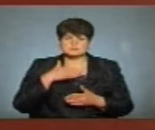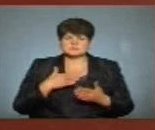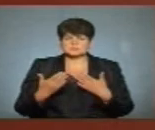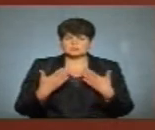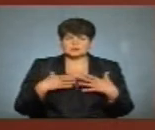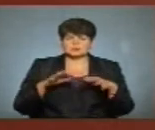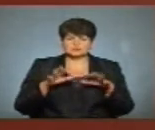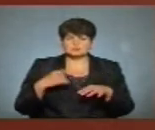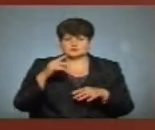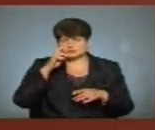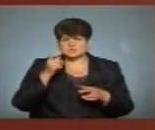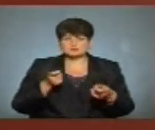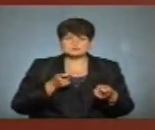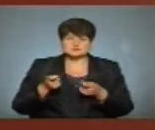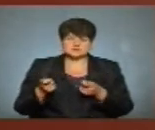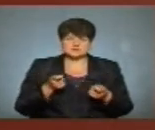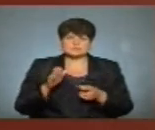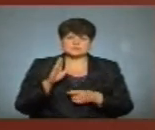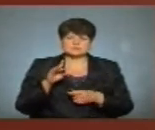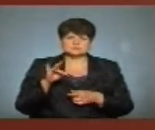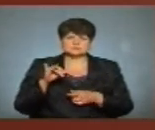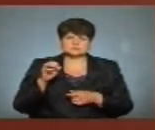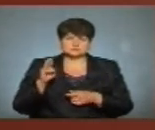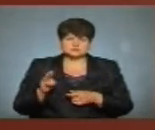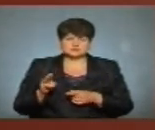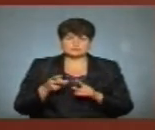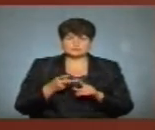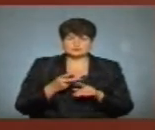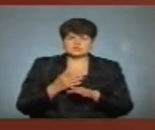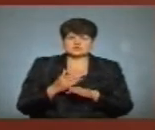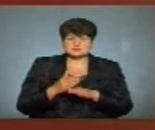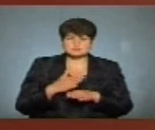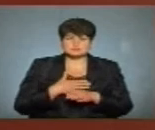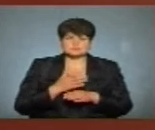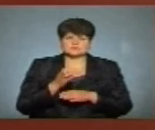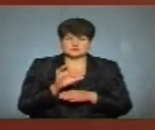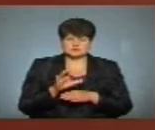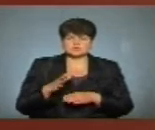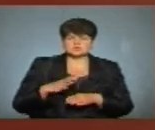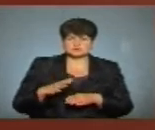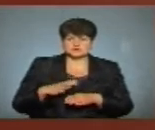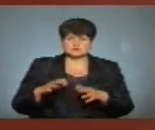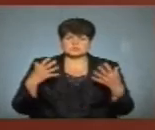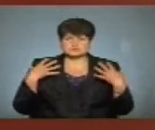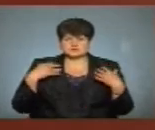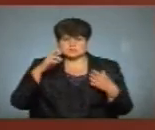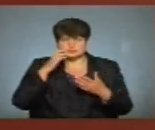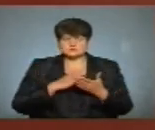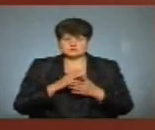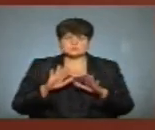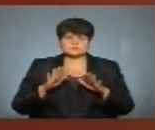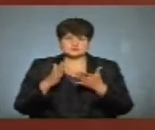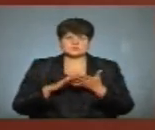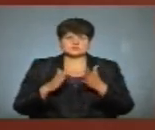спілкувалися з головою обласної державної адміністрації Володимиром Трушем. А у другій частині нашого ефіру ми чекаємо начальника державної служби з